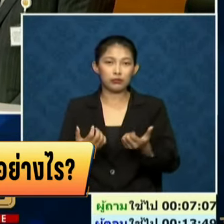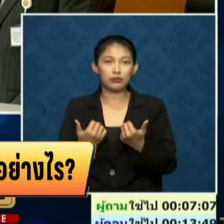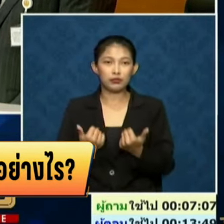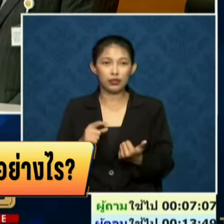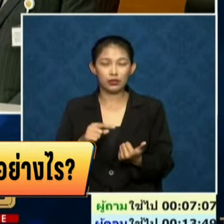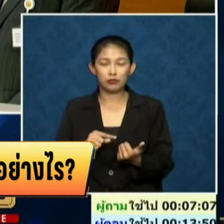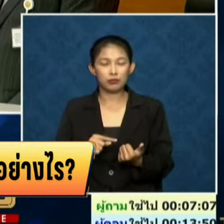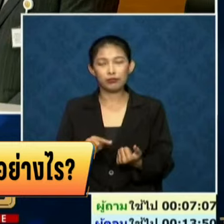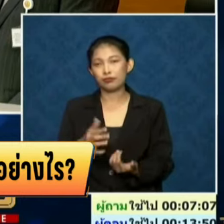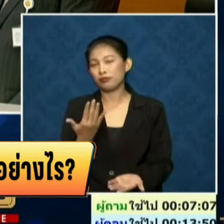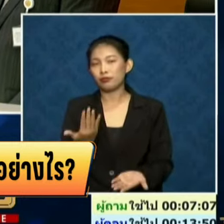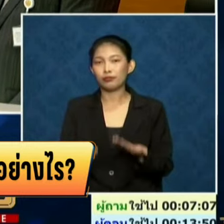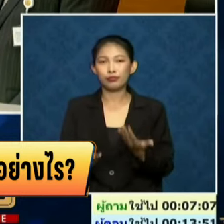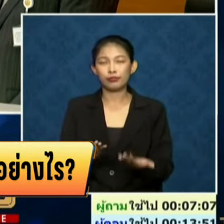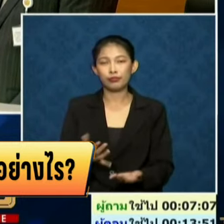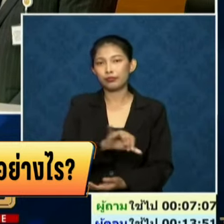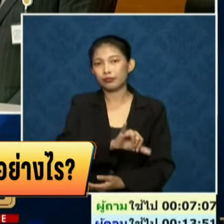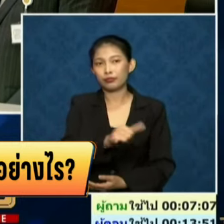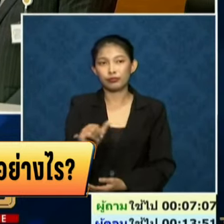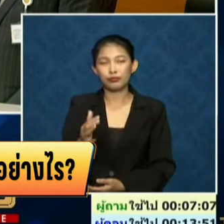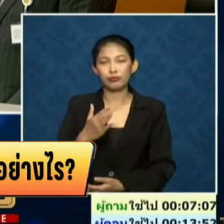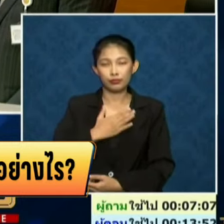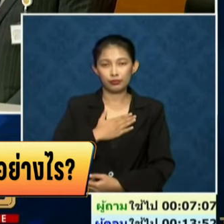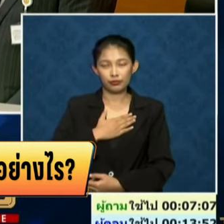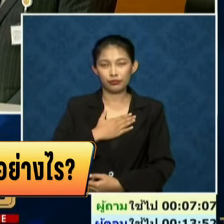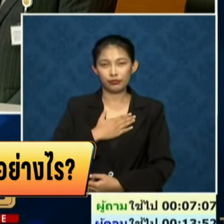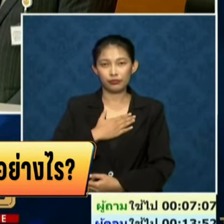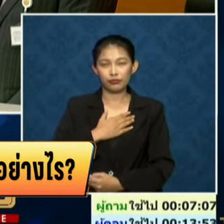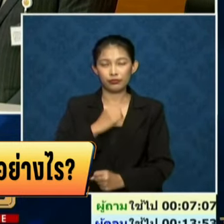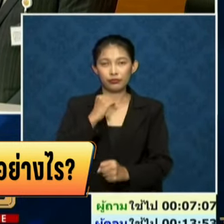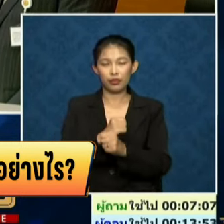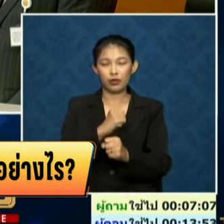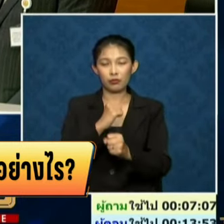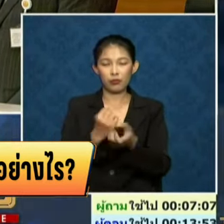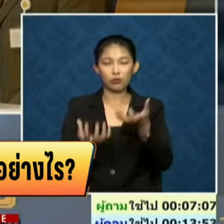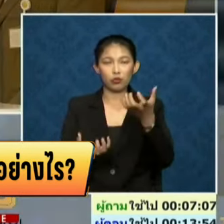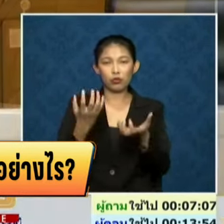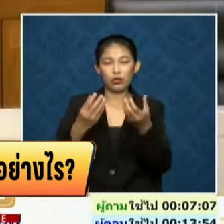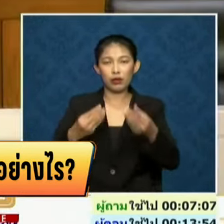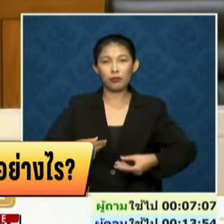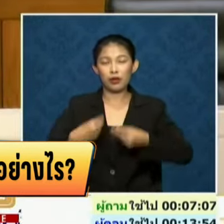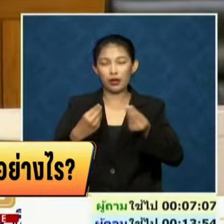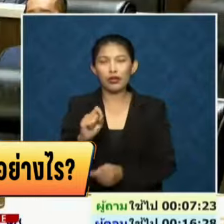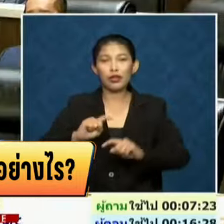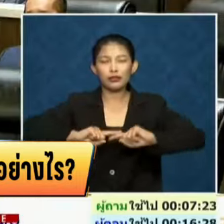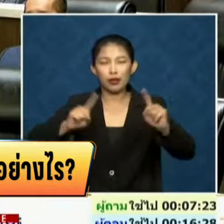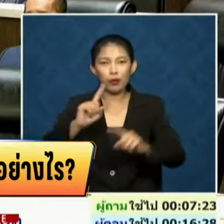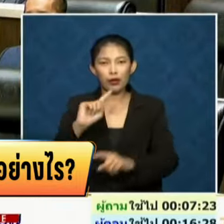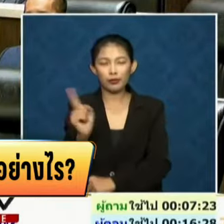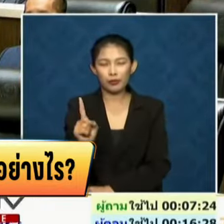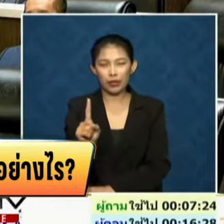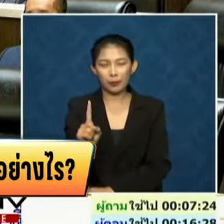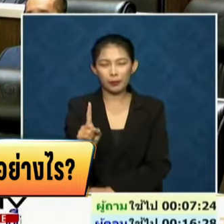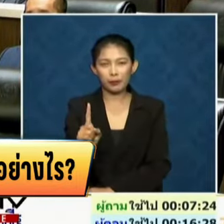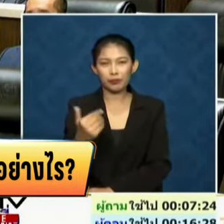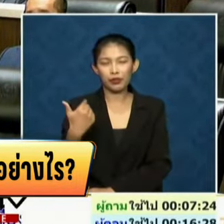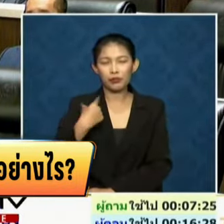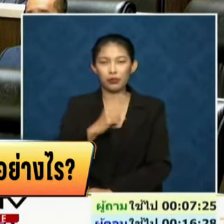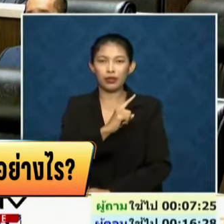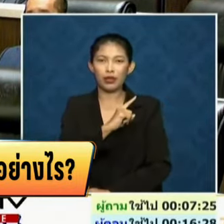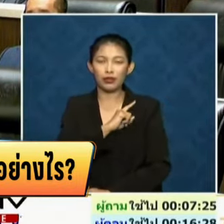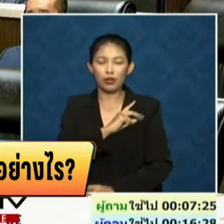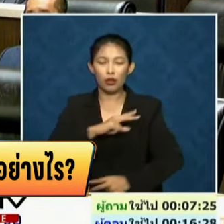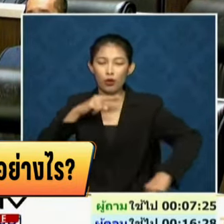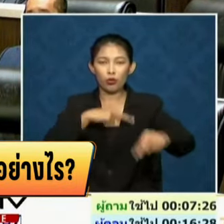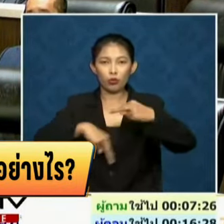นะคะท่านบอกแบบนี้ค่ะนี่ละค่ะก็ลุกขึ้นมาชี้แจงนะคะในขณะเดียวกันคุณผู้ชมขาคุณโรมก็ยังติดใจอยู่นะคะบอกว่า